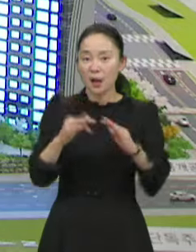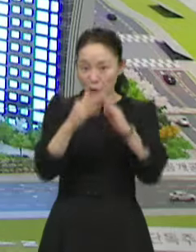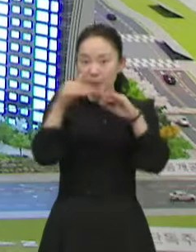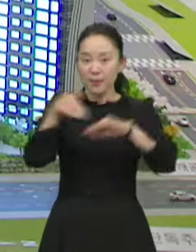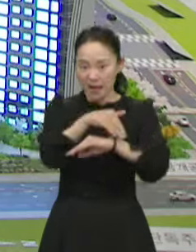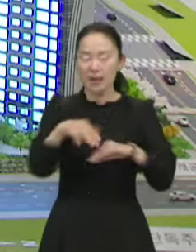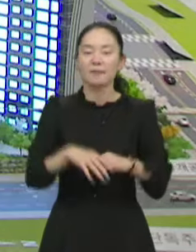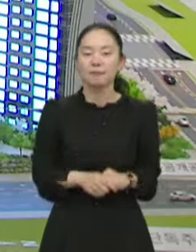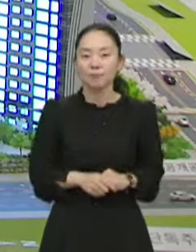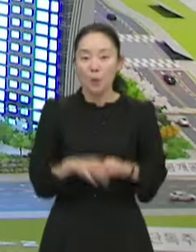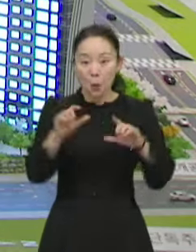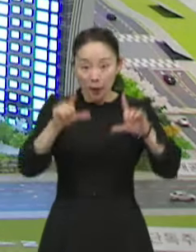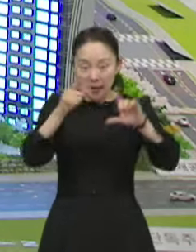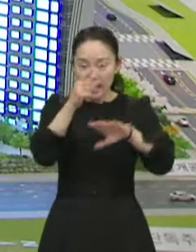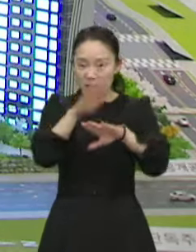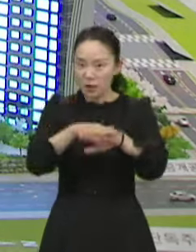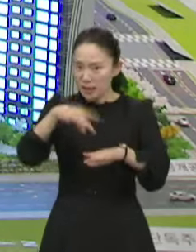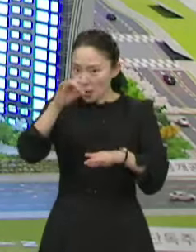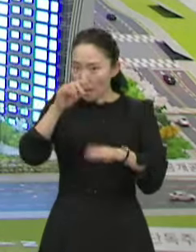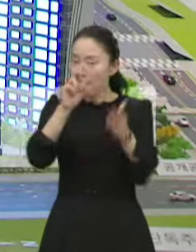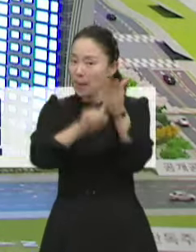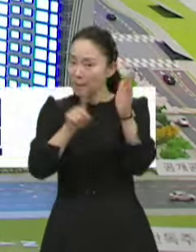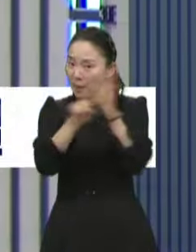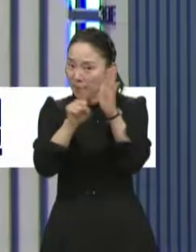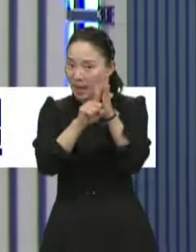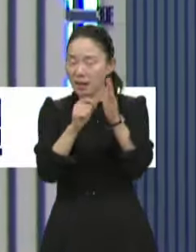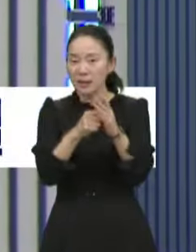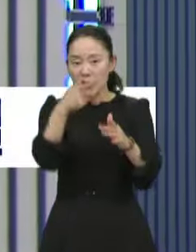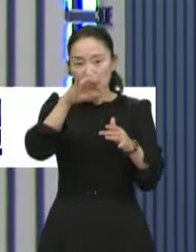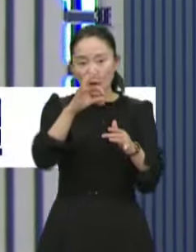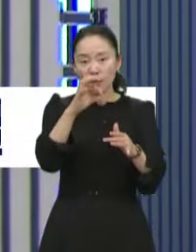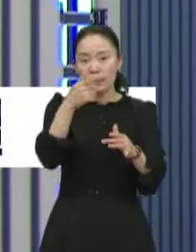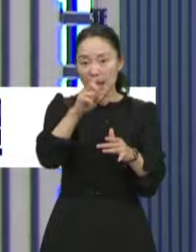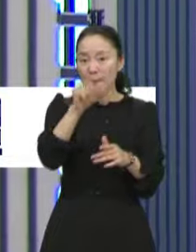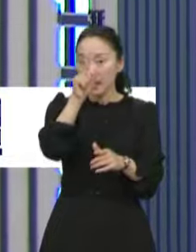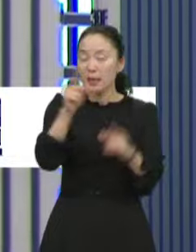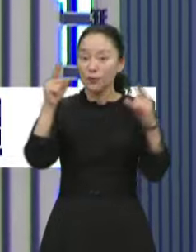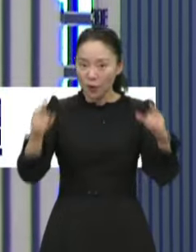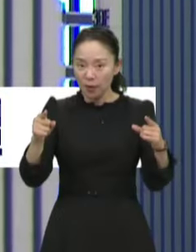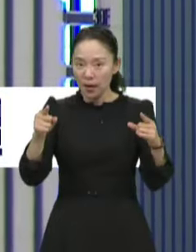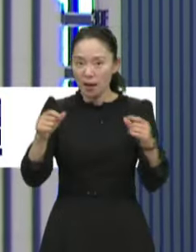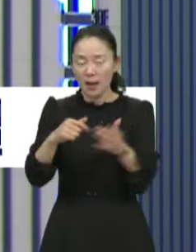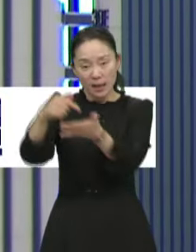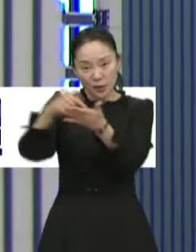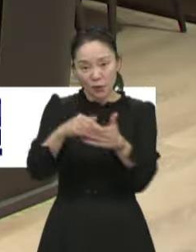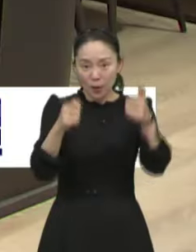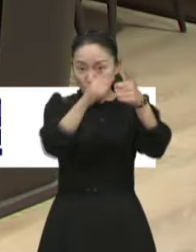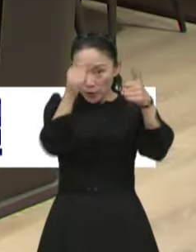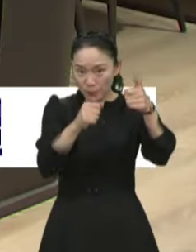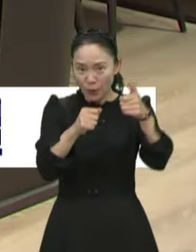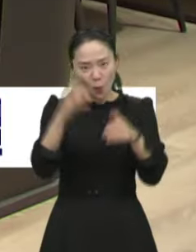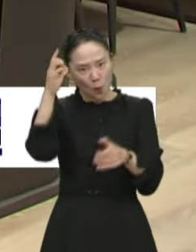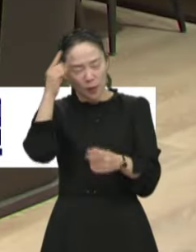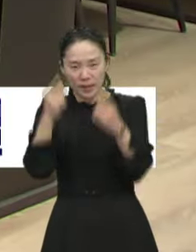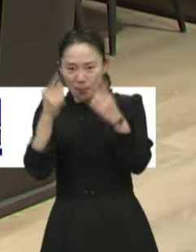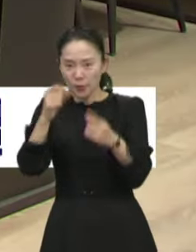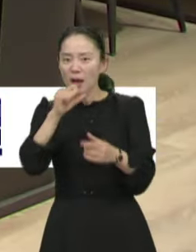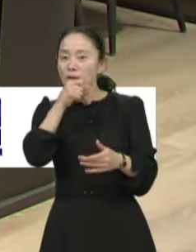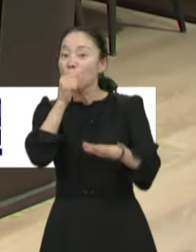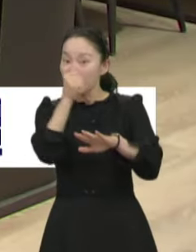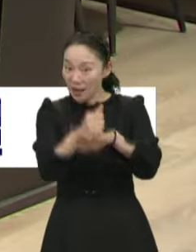전망입니다. 올해 대전 첫 분양을 실시한 성남 1구역의 청약 계약률이 50%로 예상보다 양호한 성적을